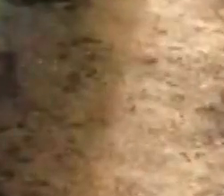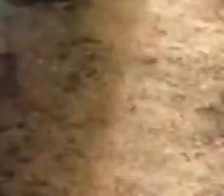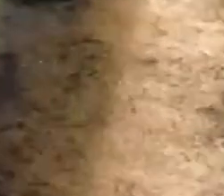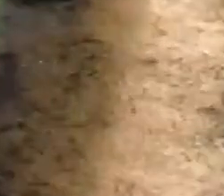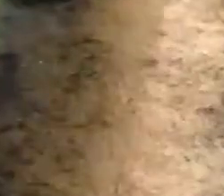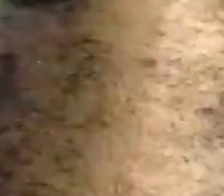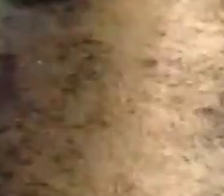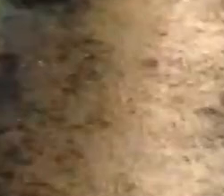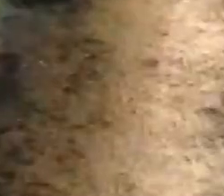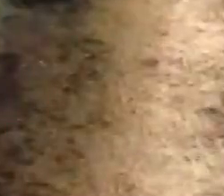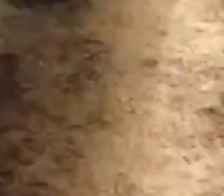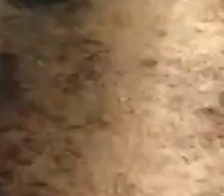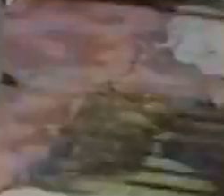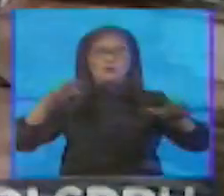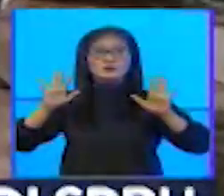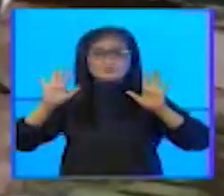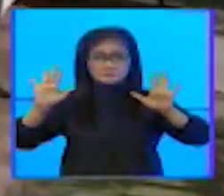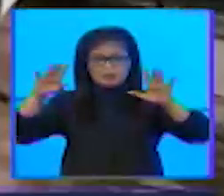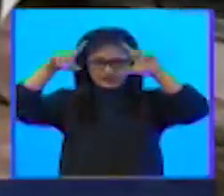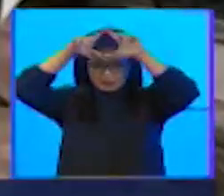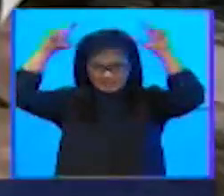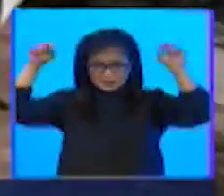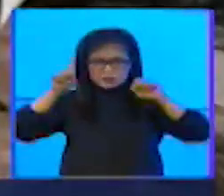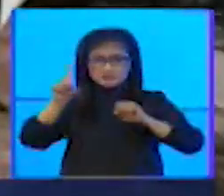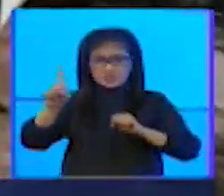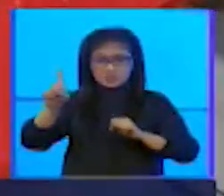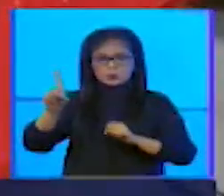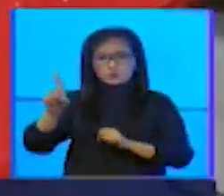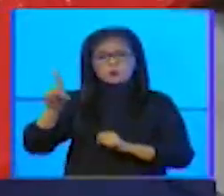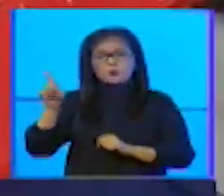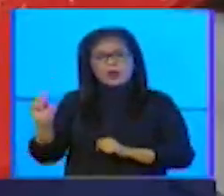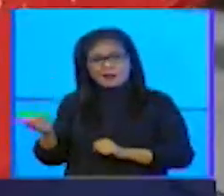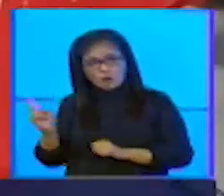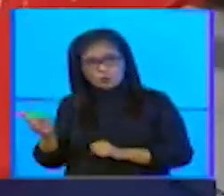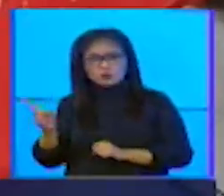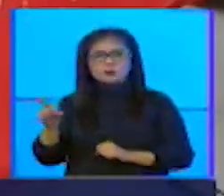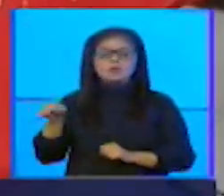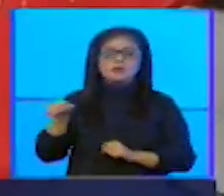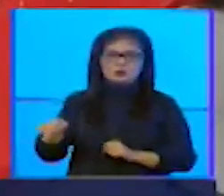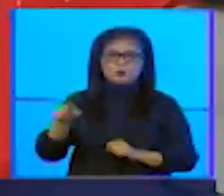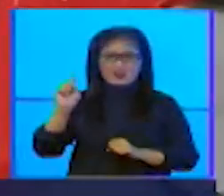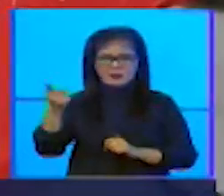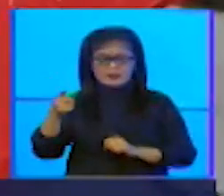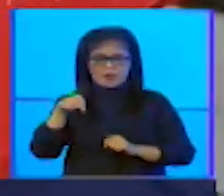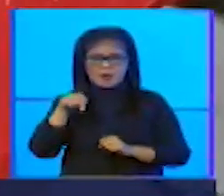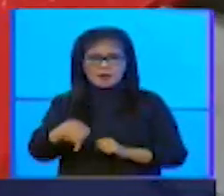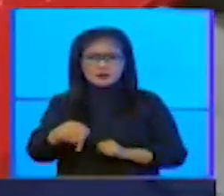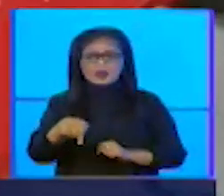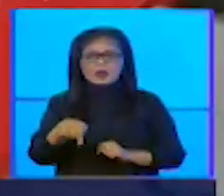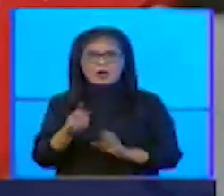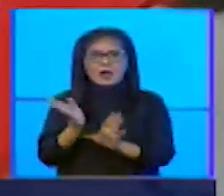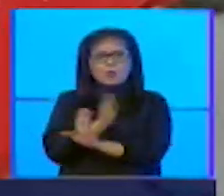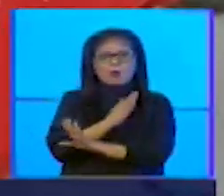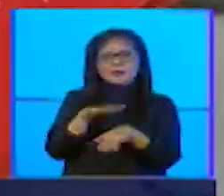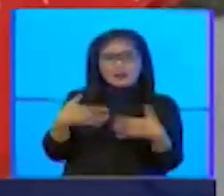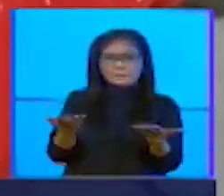Setidaknya 9 taksi dan sebuah mobil angkutan kota rusak dalam tabrakan beruntun ini. Kejadian berawal saat